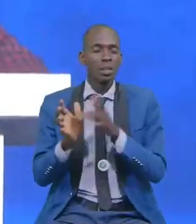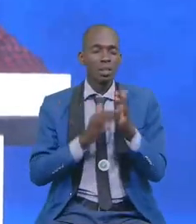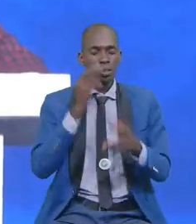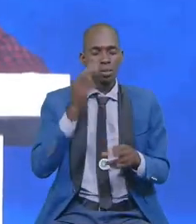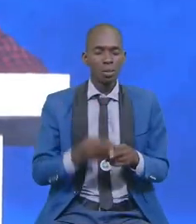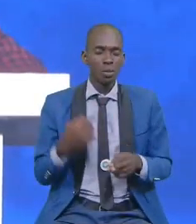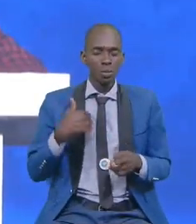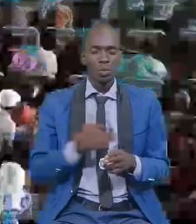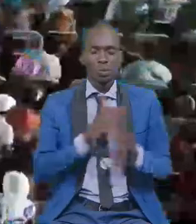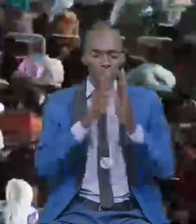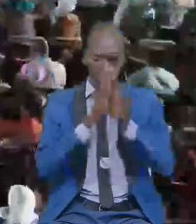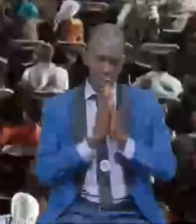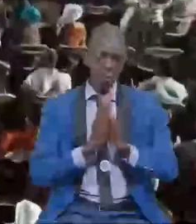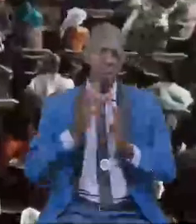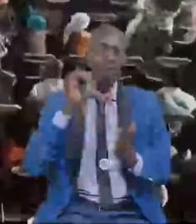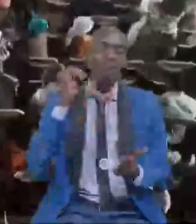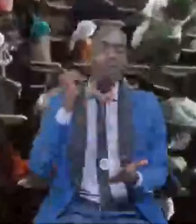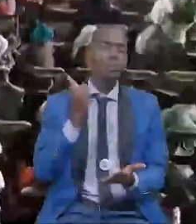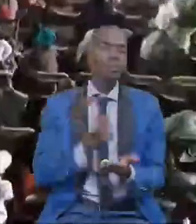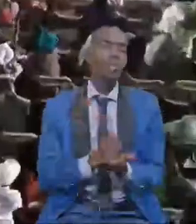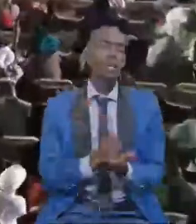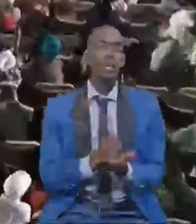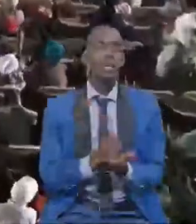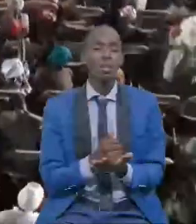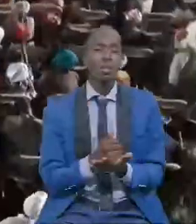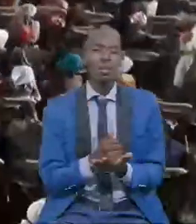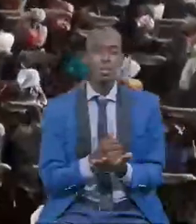Au nom de Jésus, nous prions.